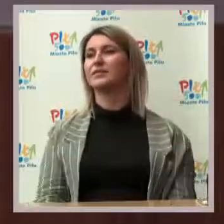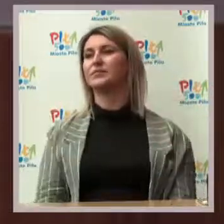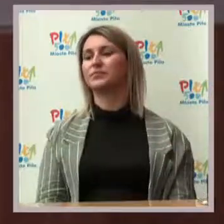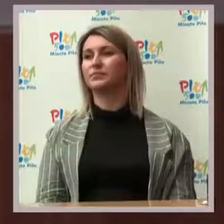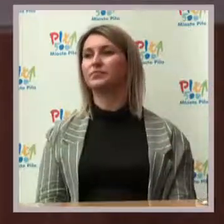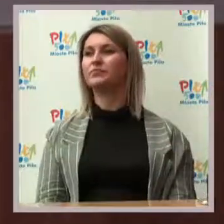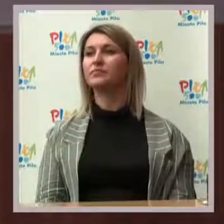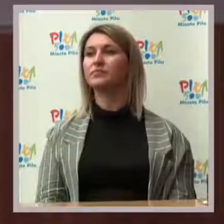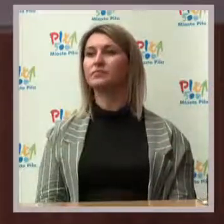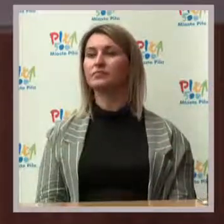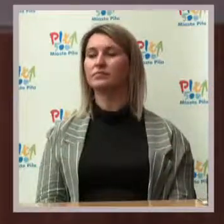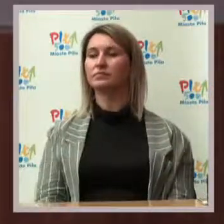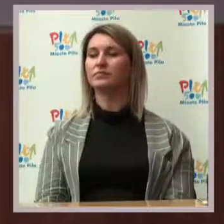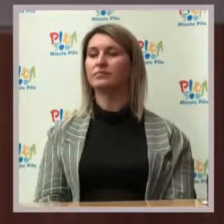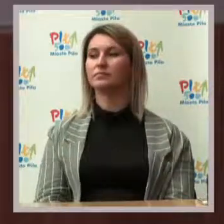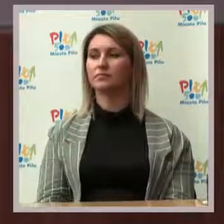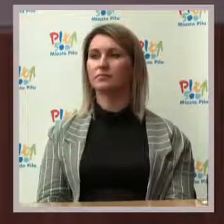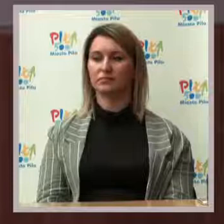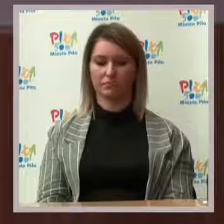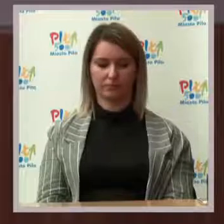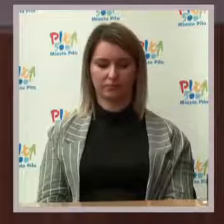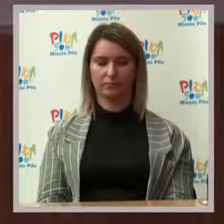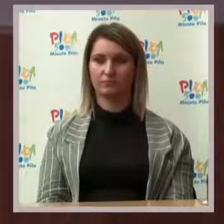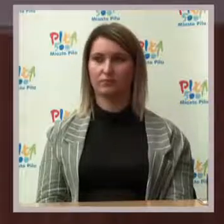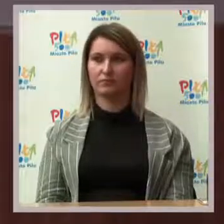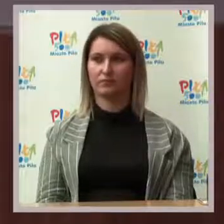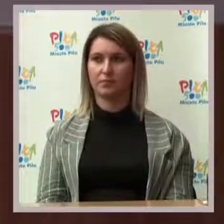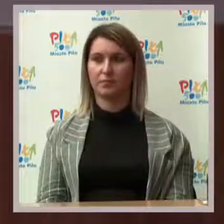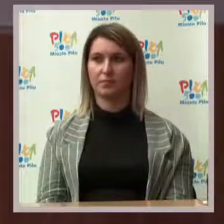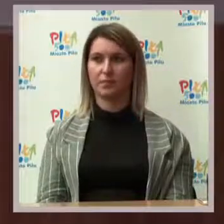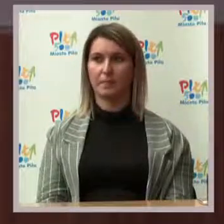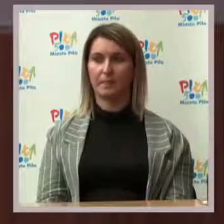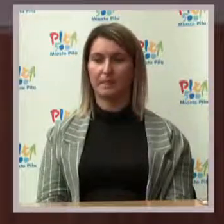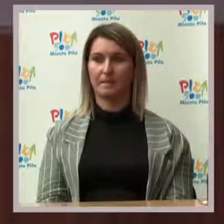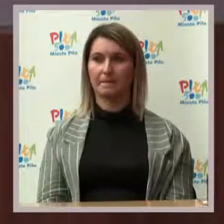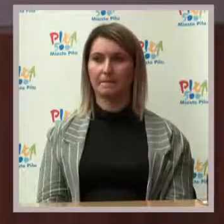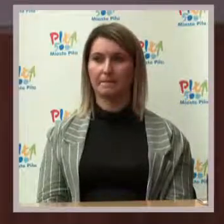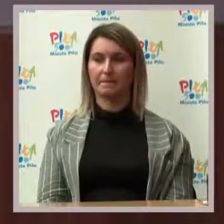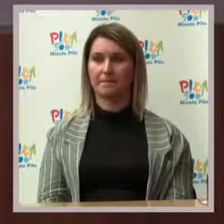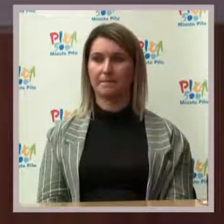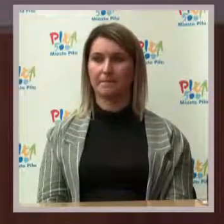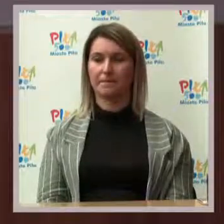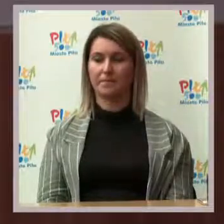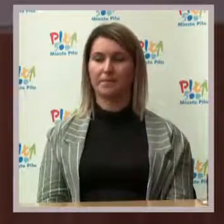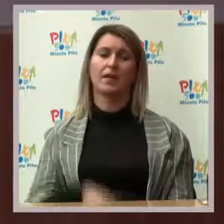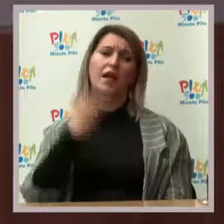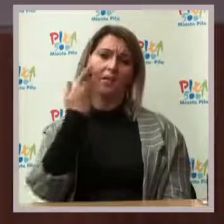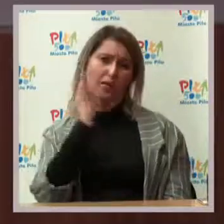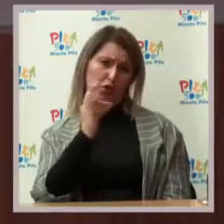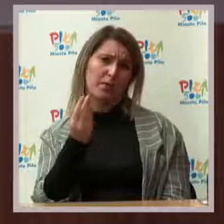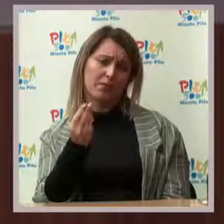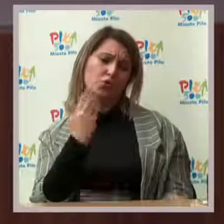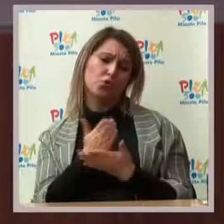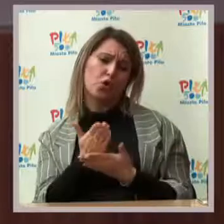nie możemy. Jeżeli policzyliśmy to na głowę mieszkańca, to naprawdę bardzo przyzwoity wynik,